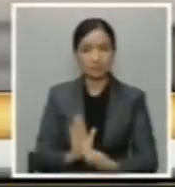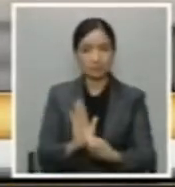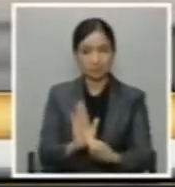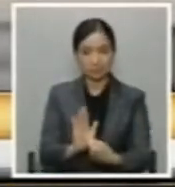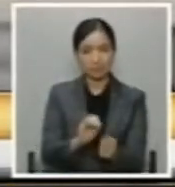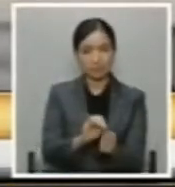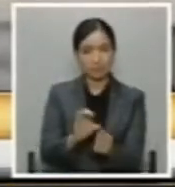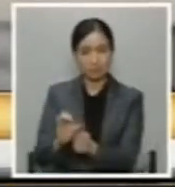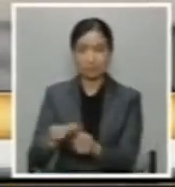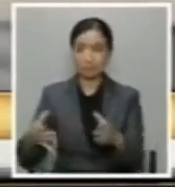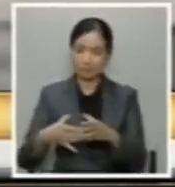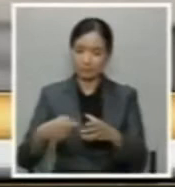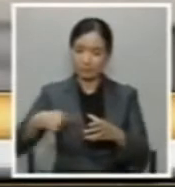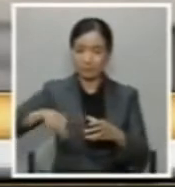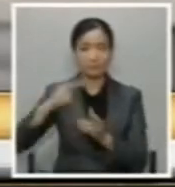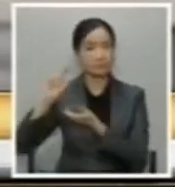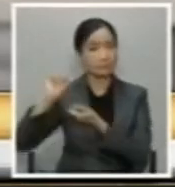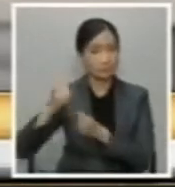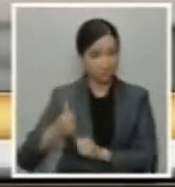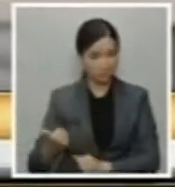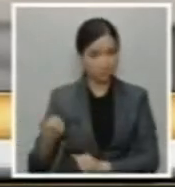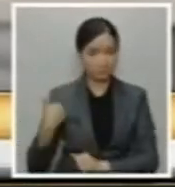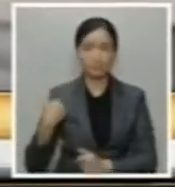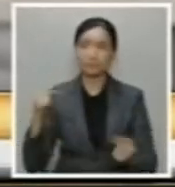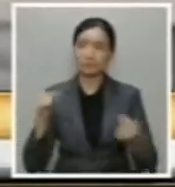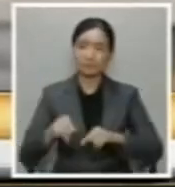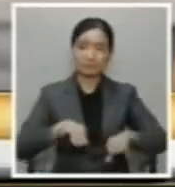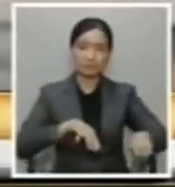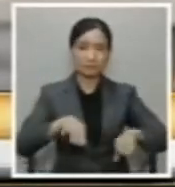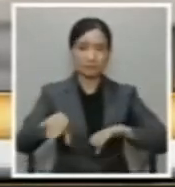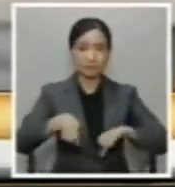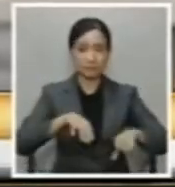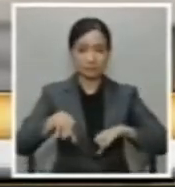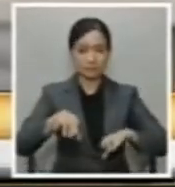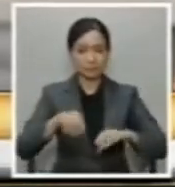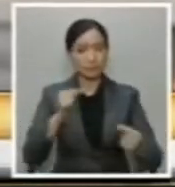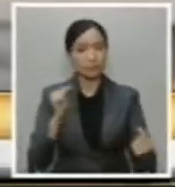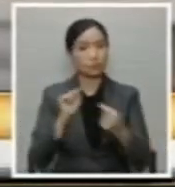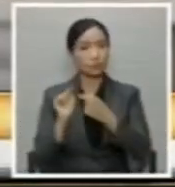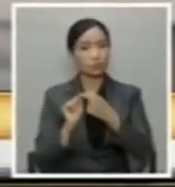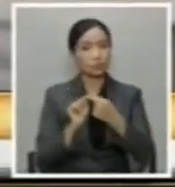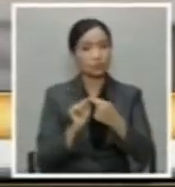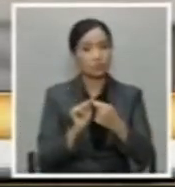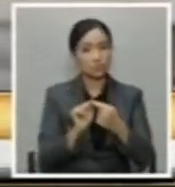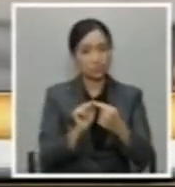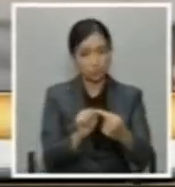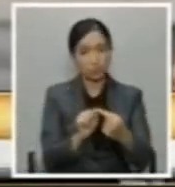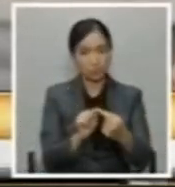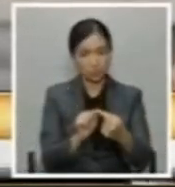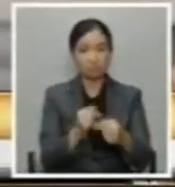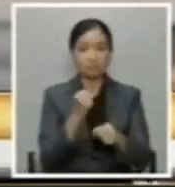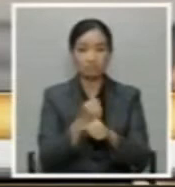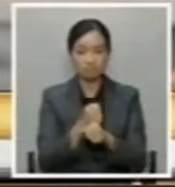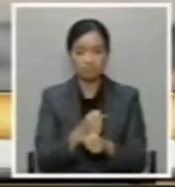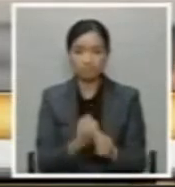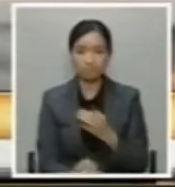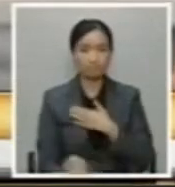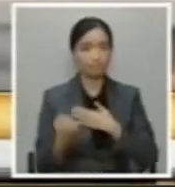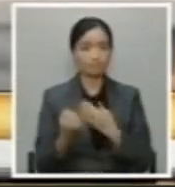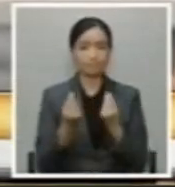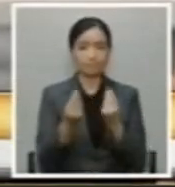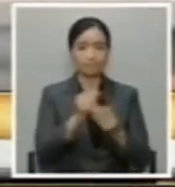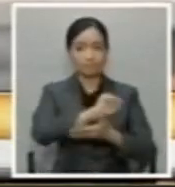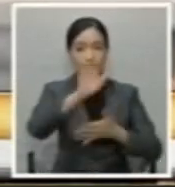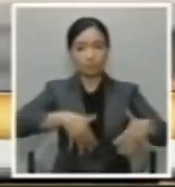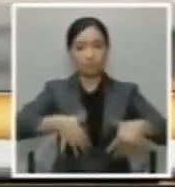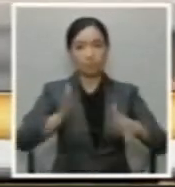ที่พรรคประชาธิปัตย์เรามีต่อการดำเนินการต่อเนื่องในการสร้างความมั่นคงให้กับพี่น้องประ